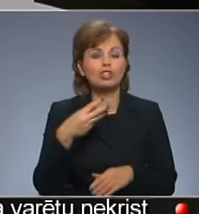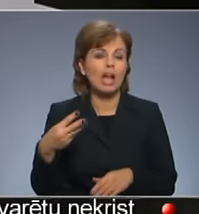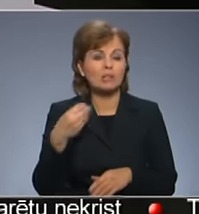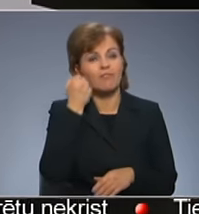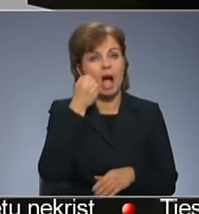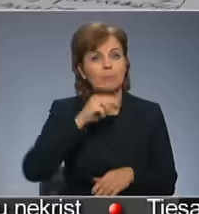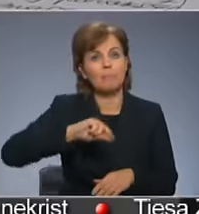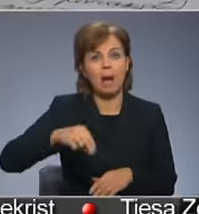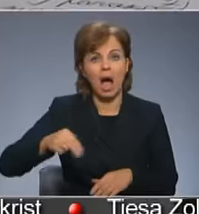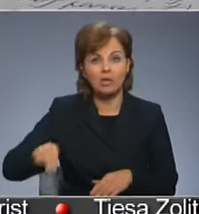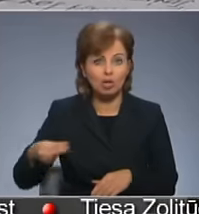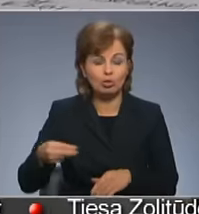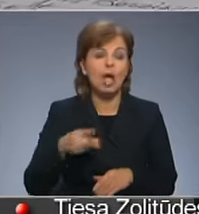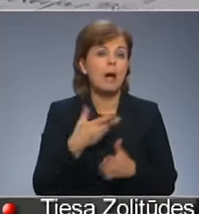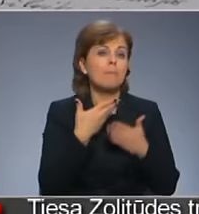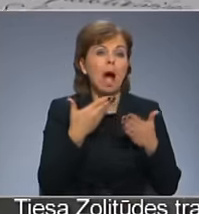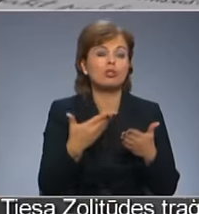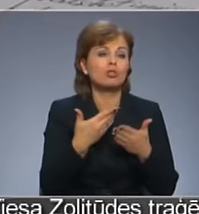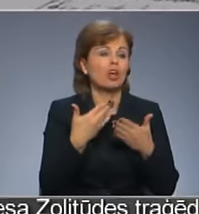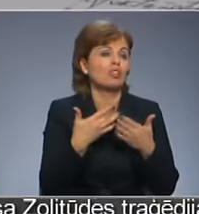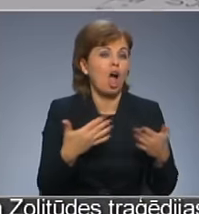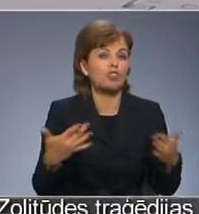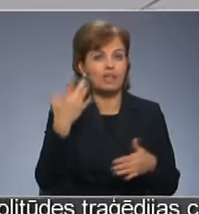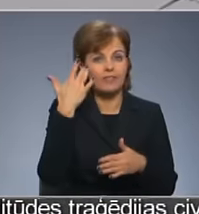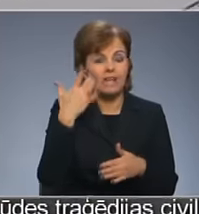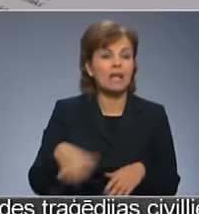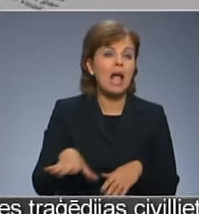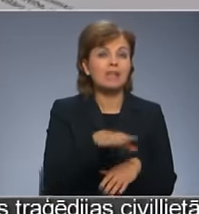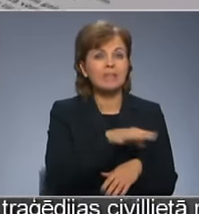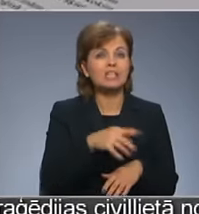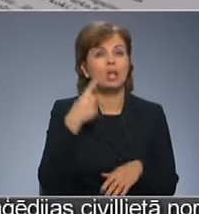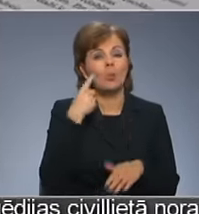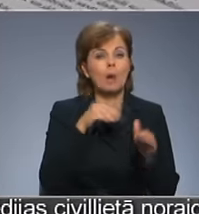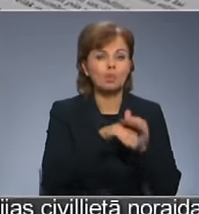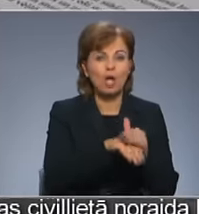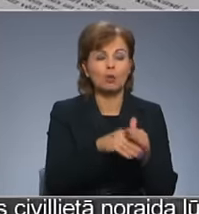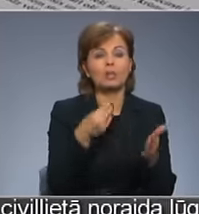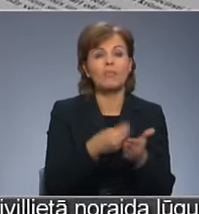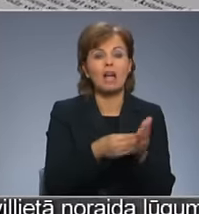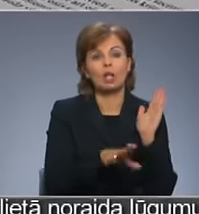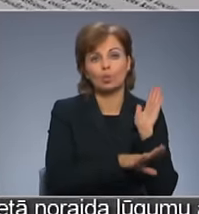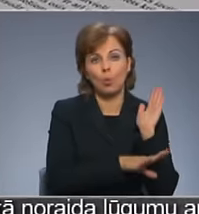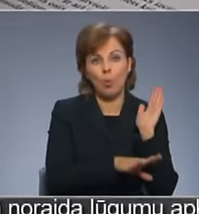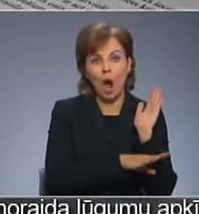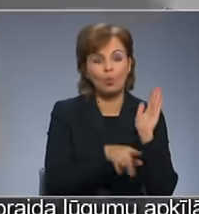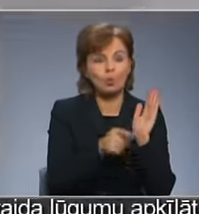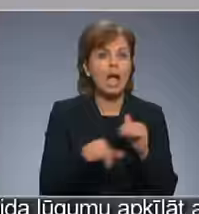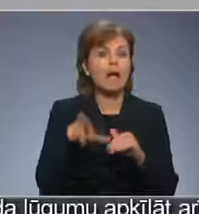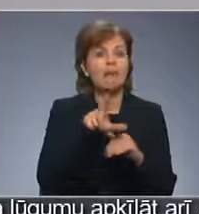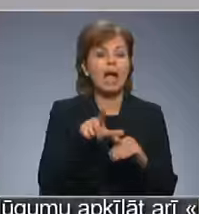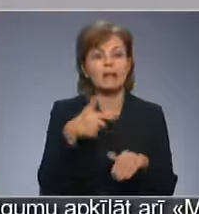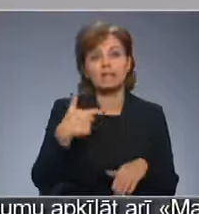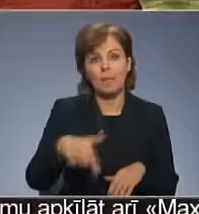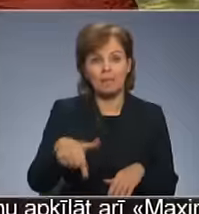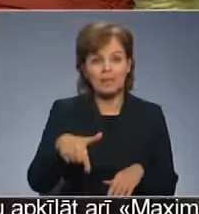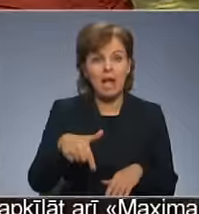valmieriešu parakstiem. Tajos pausti dažādi viedokļi, bet gandrīz visi ar domu saglabāt vērtīgos kokus. Tādi vairāk kā